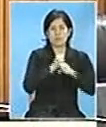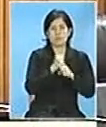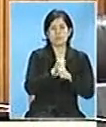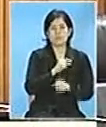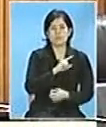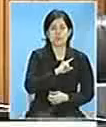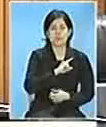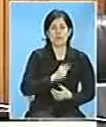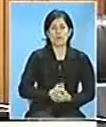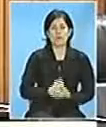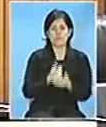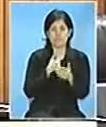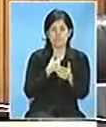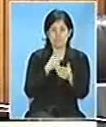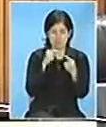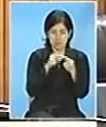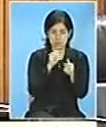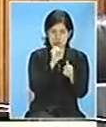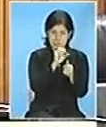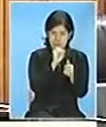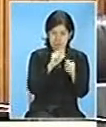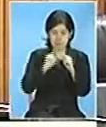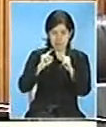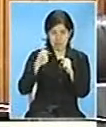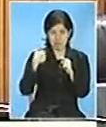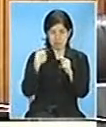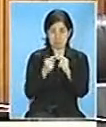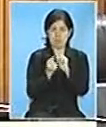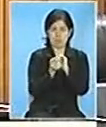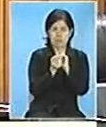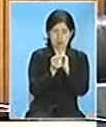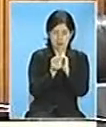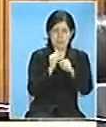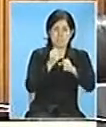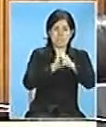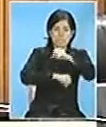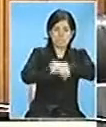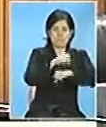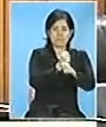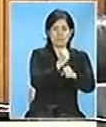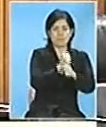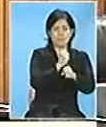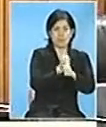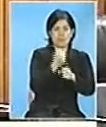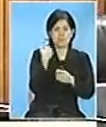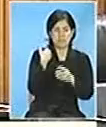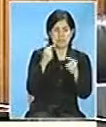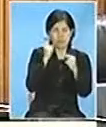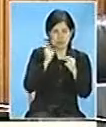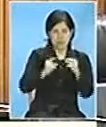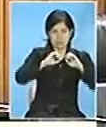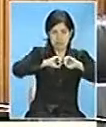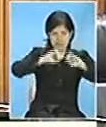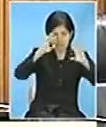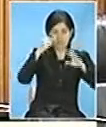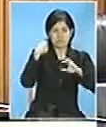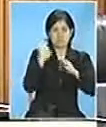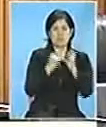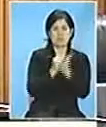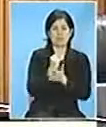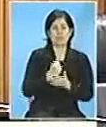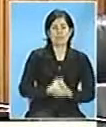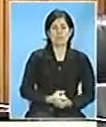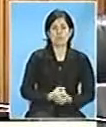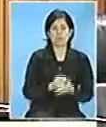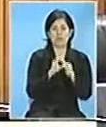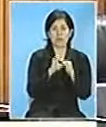ก็จะนำคำแนะนำทั้งหมดนะครับไปปฏิบัติต่อโดยเฉพาะเรื่องในการทำทุกเรื่องต้องให้ชัดเจนต้องให้โปร่งใสนะครับแล้วก็โ